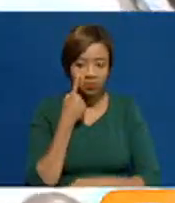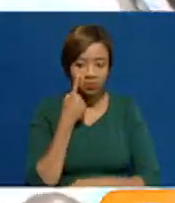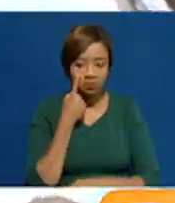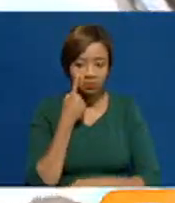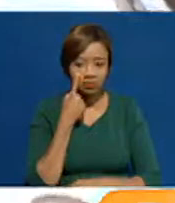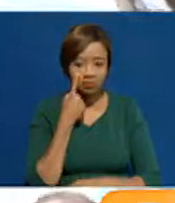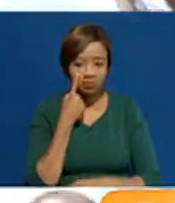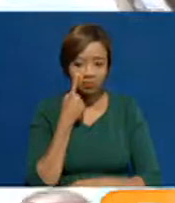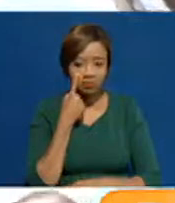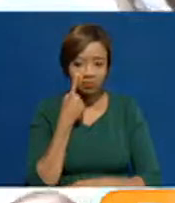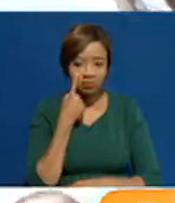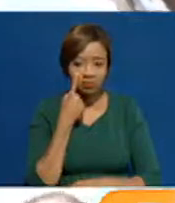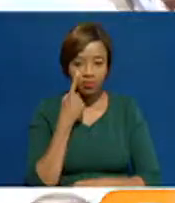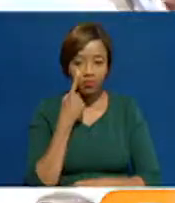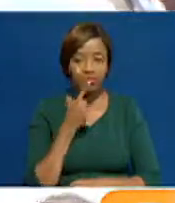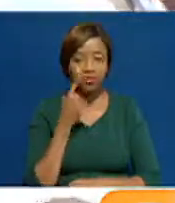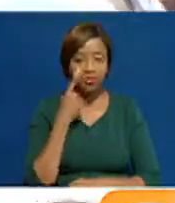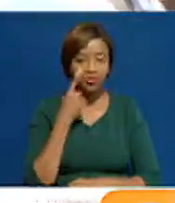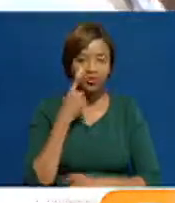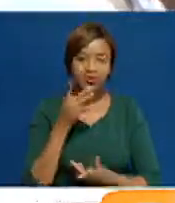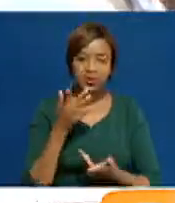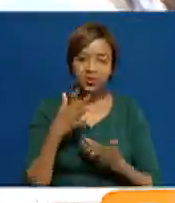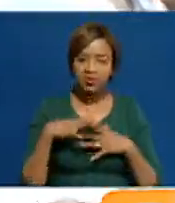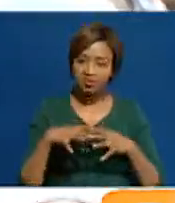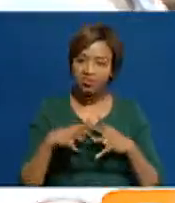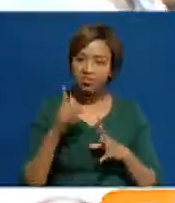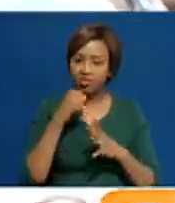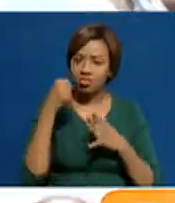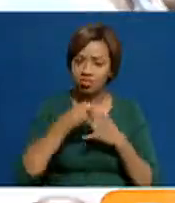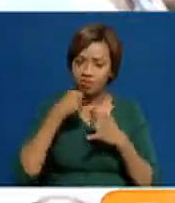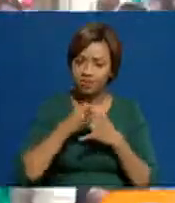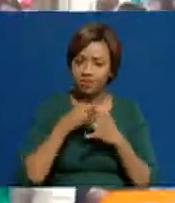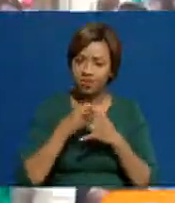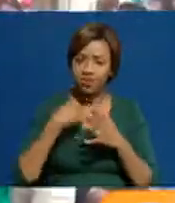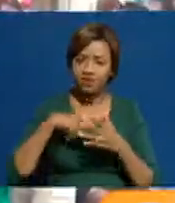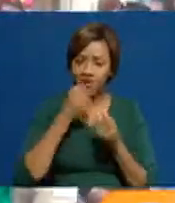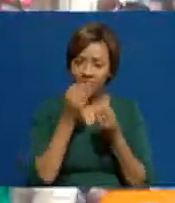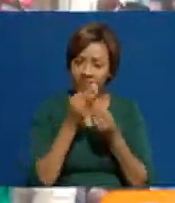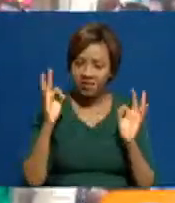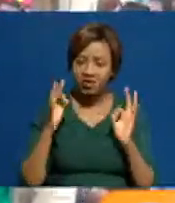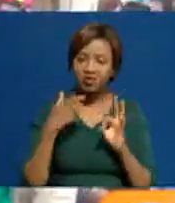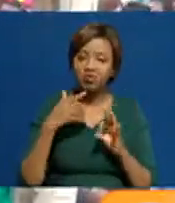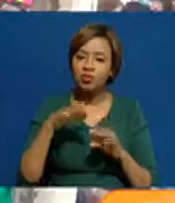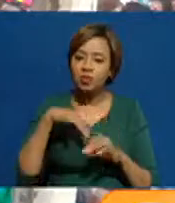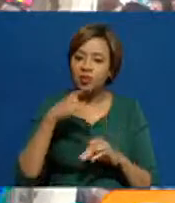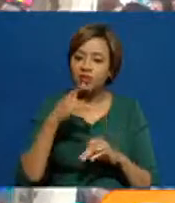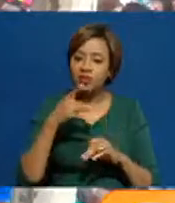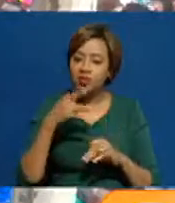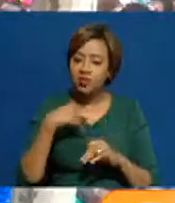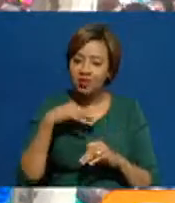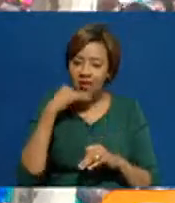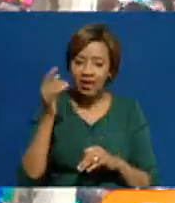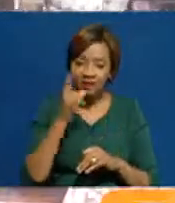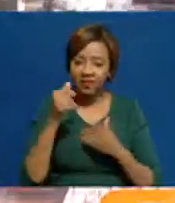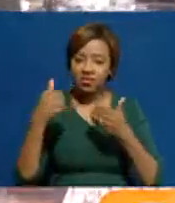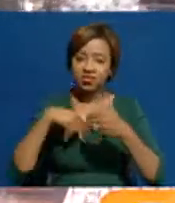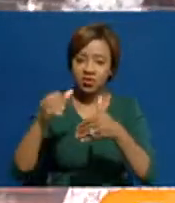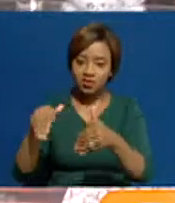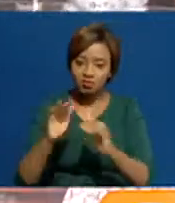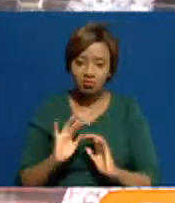kimabavu tulizika. Iko ndani ya kaburi. Huwezi kufusha. Tutasimama